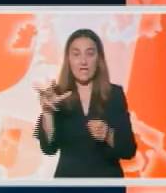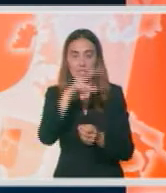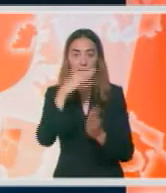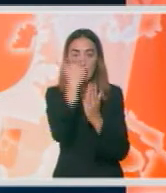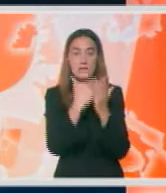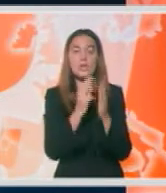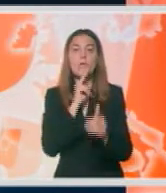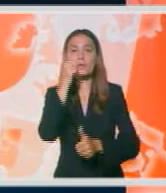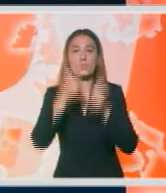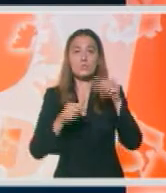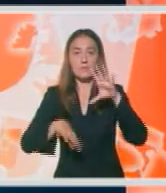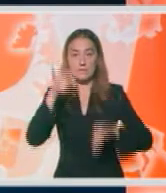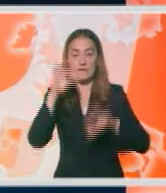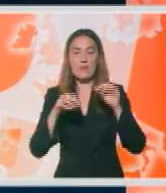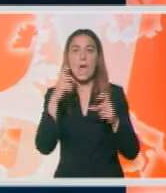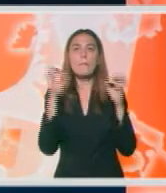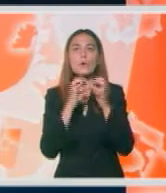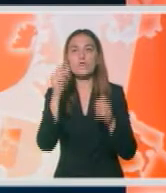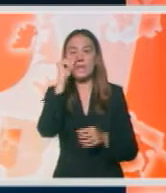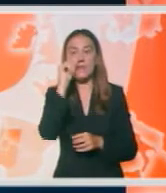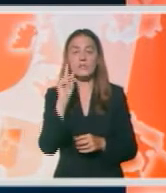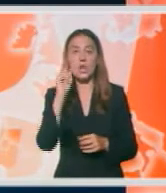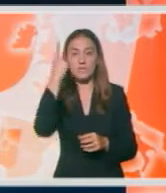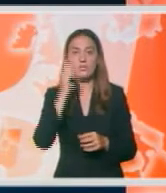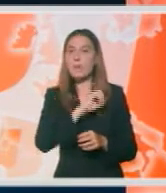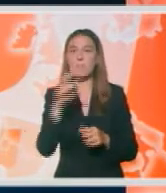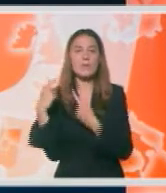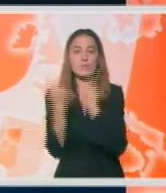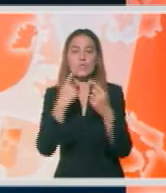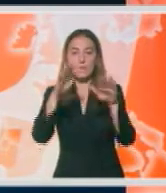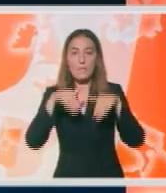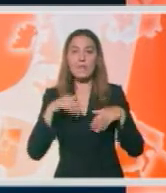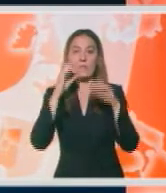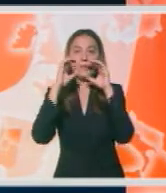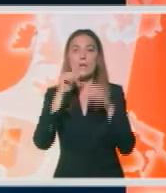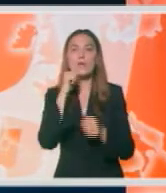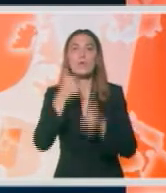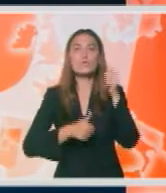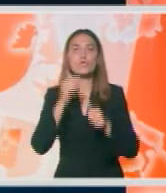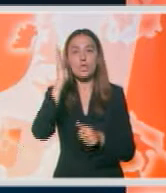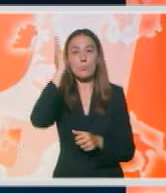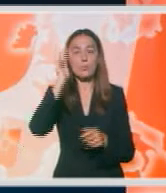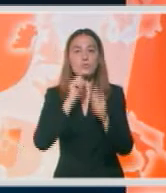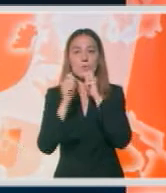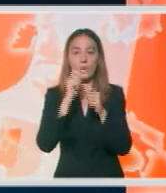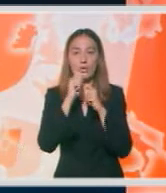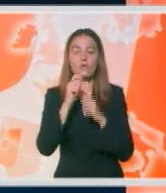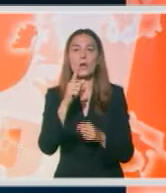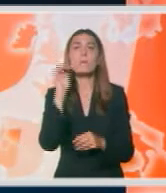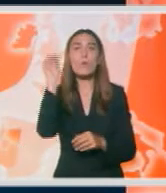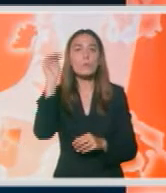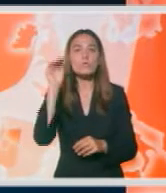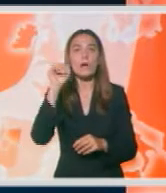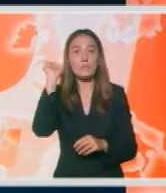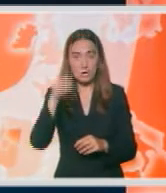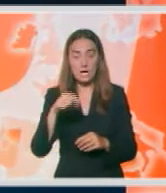su učestvovale na izborima za Bošnjačko nacionalno veće bezuslovno prihvate dijalog i učešće u budućim pregovorima,